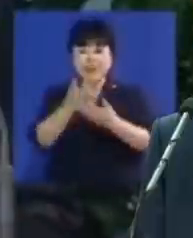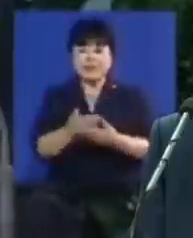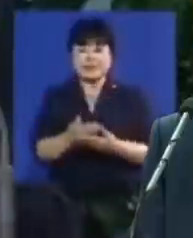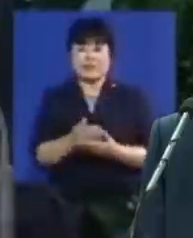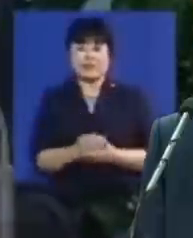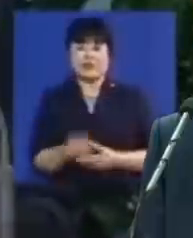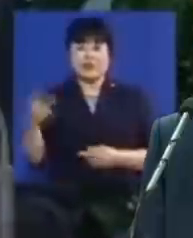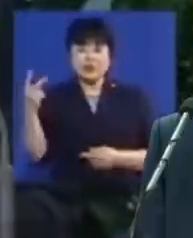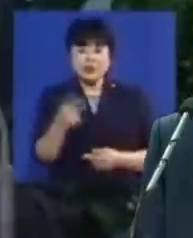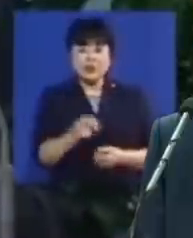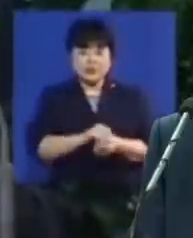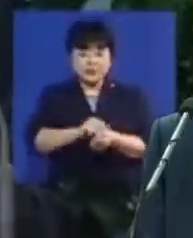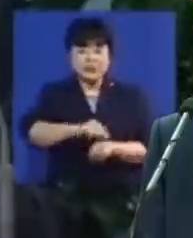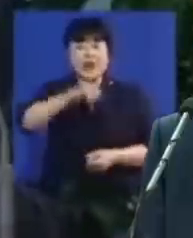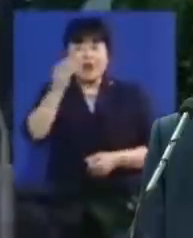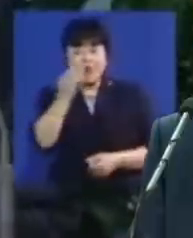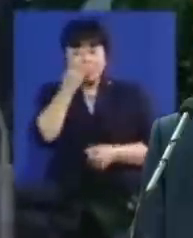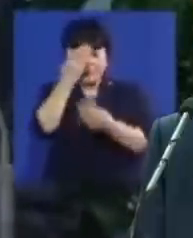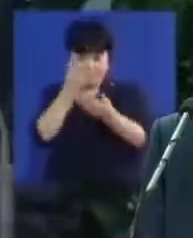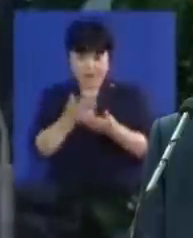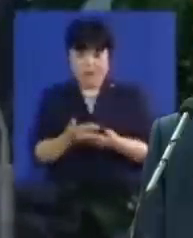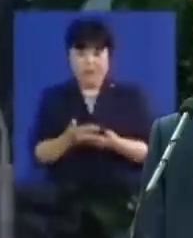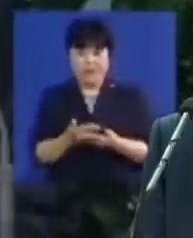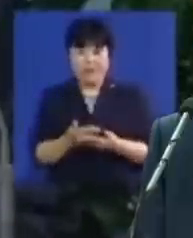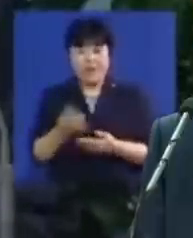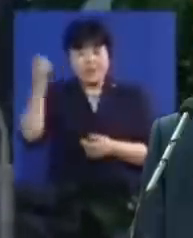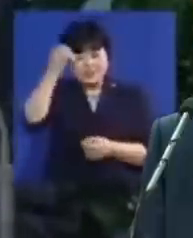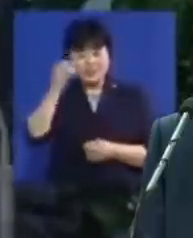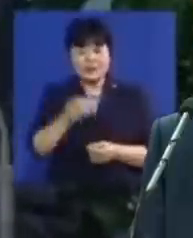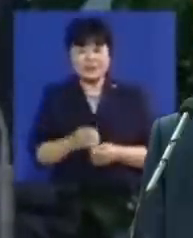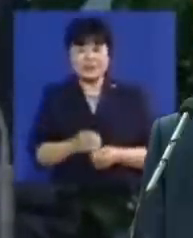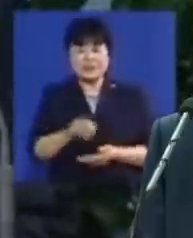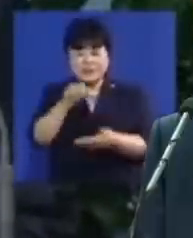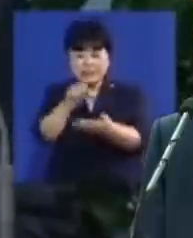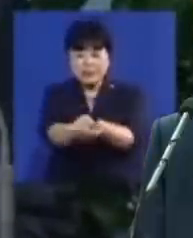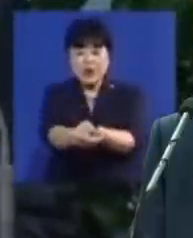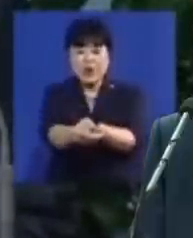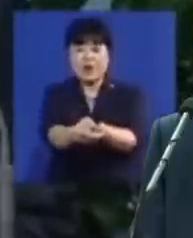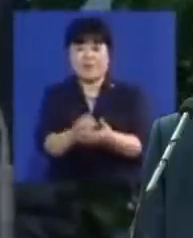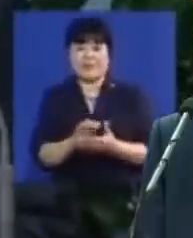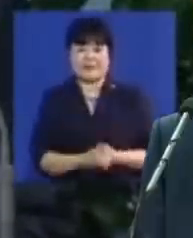아니라 씻어서 거룩함을 받는, 그리고 성령이 우리를 점령하신다.